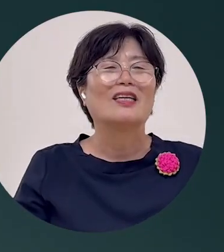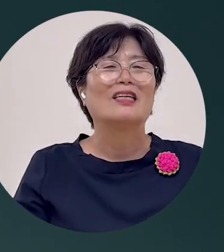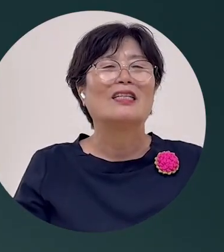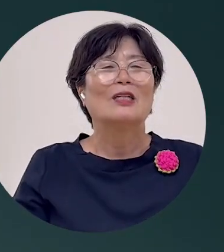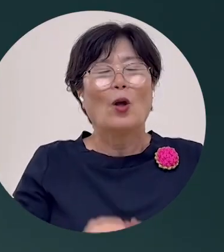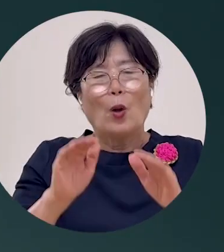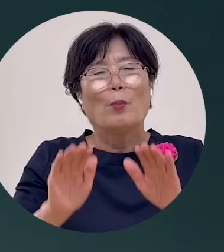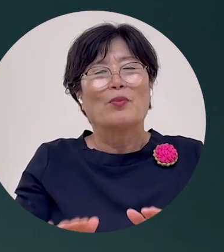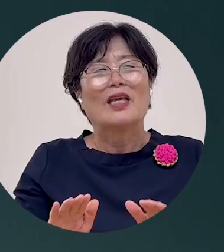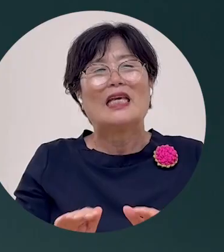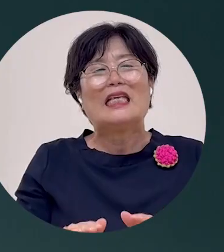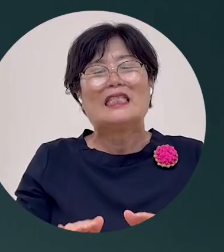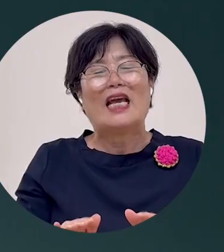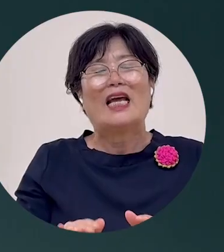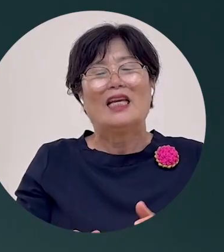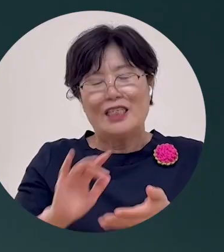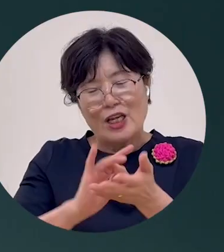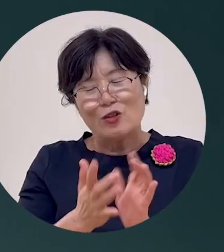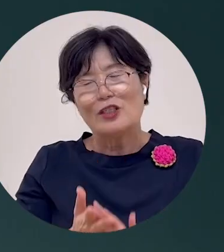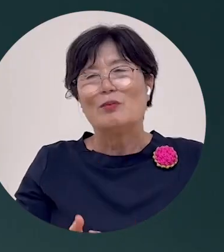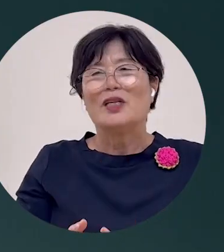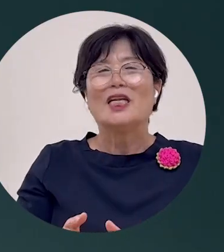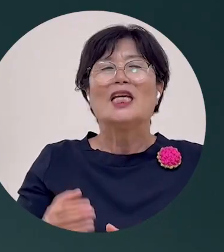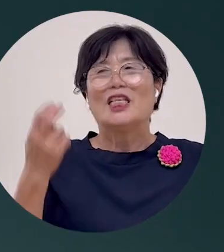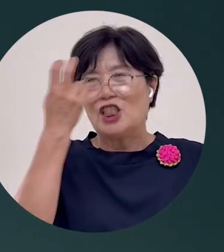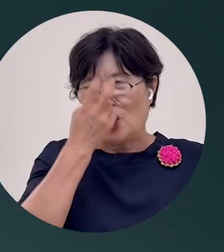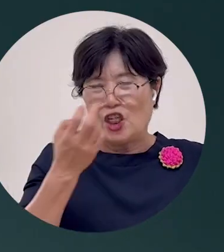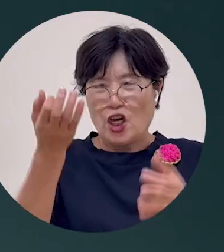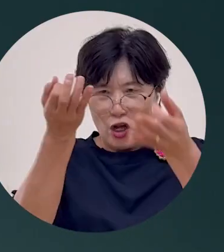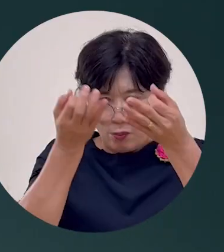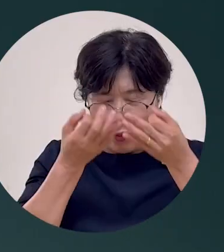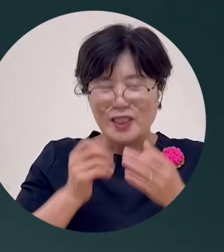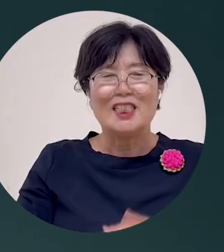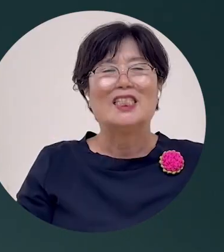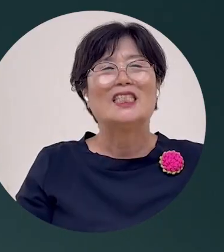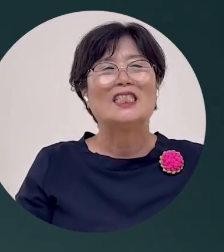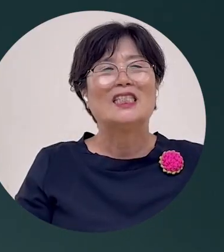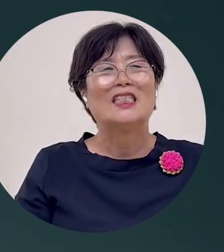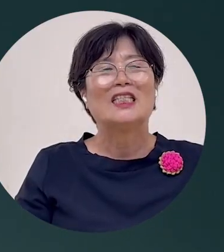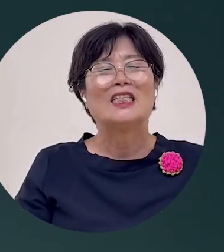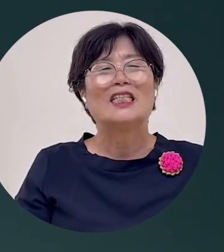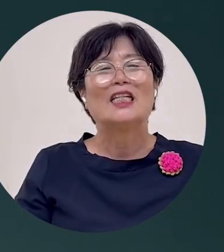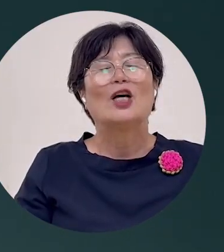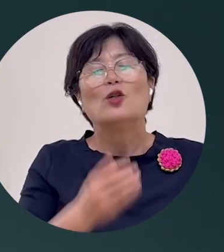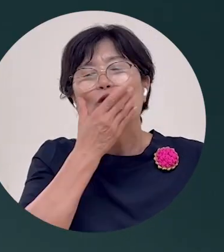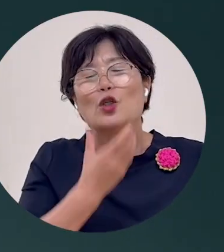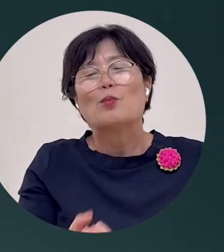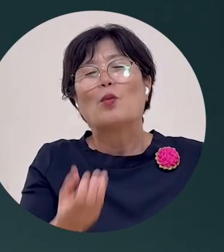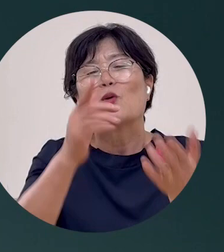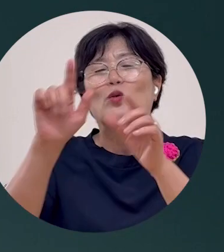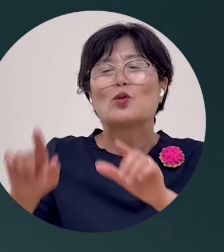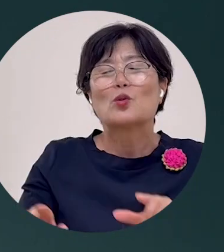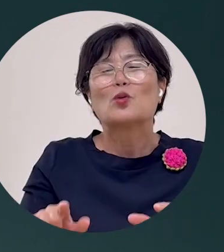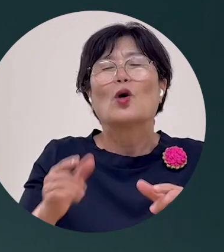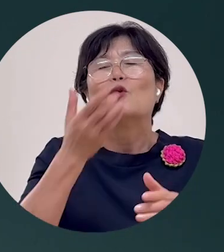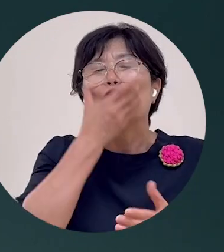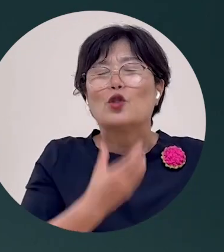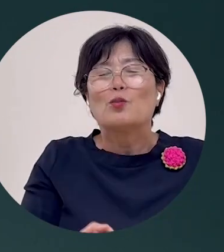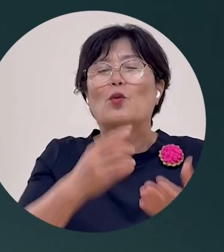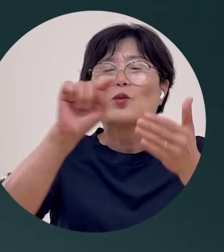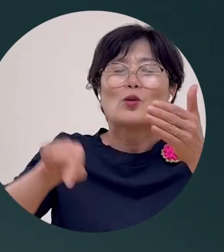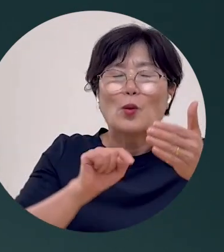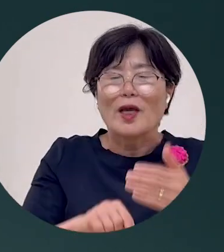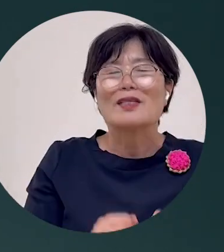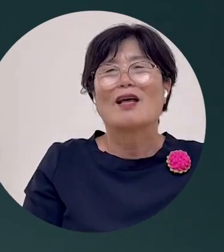자, 우리를 지켜보시는 예수님과 함께 우리 주님이 주시는 축복 속에서 여러분 파수꾼이 아침을